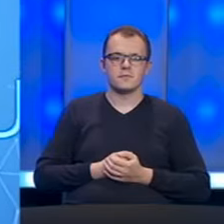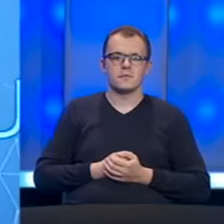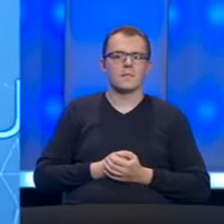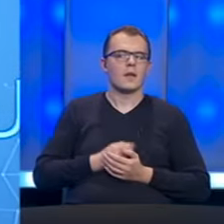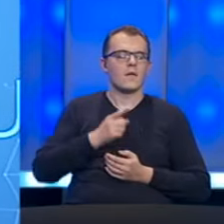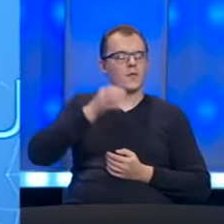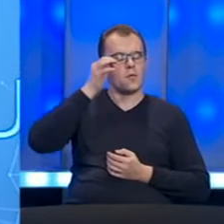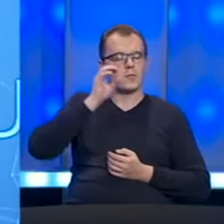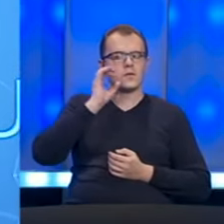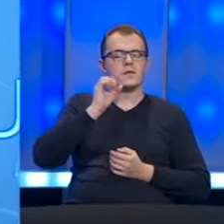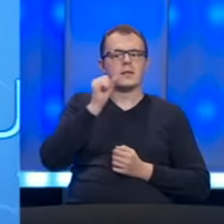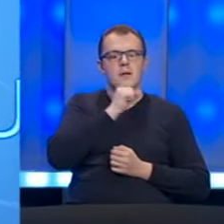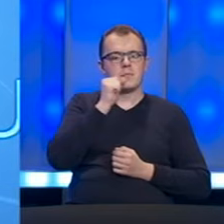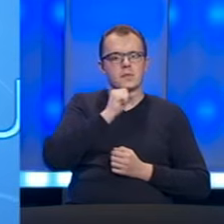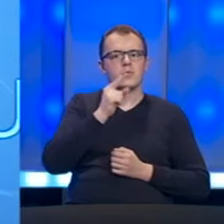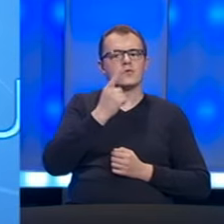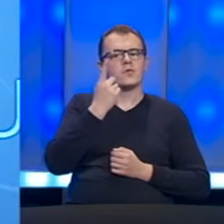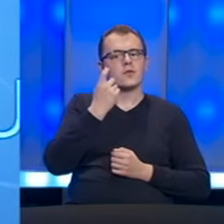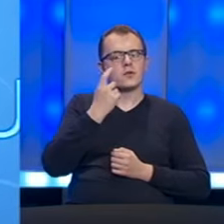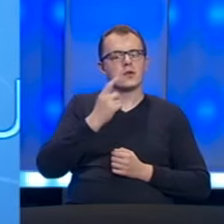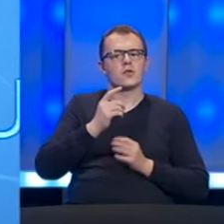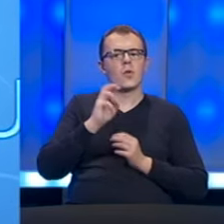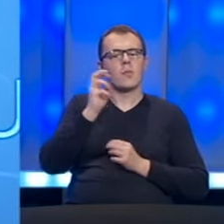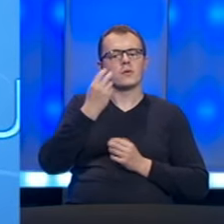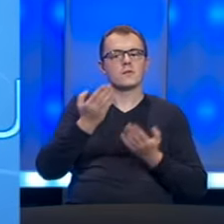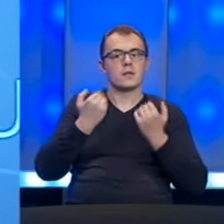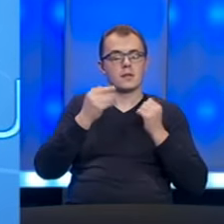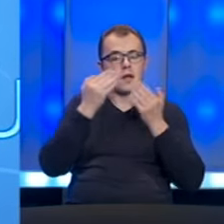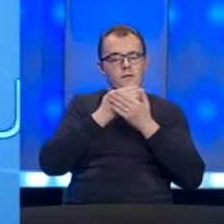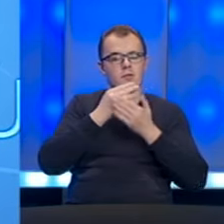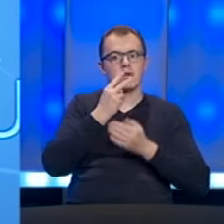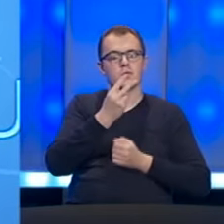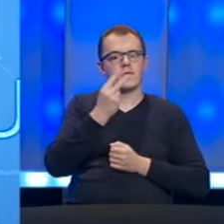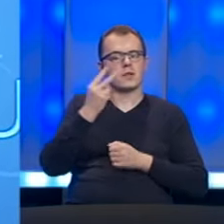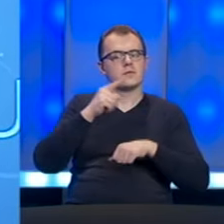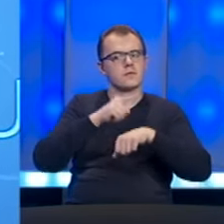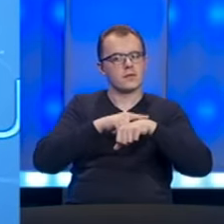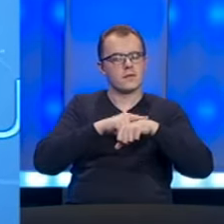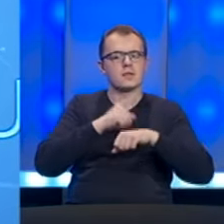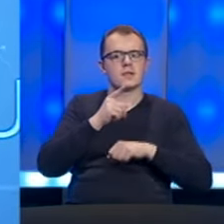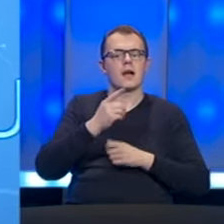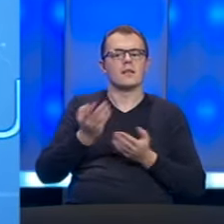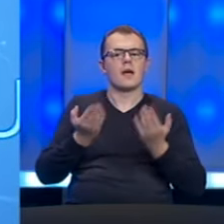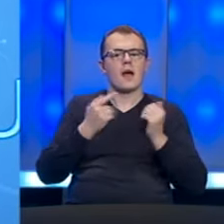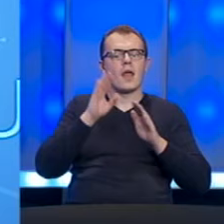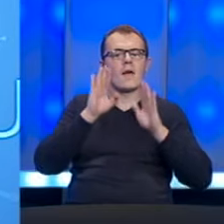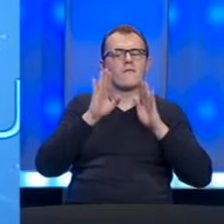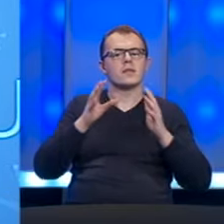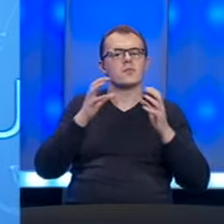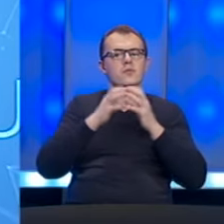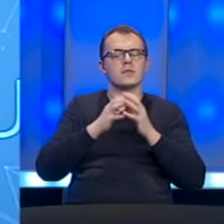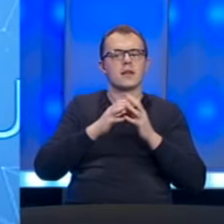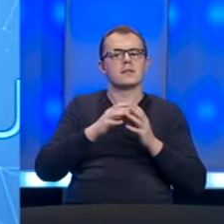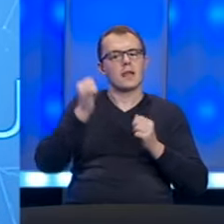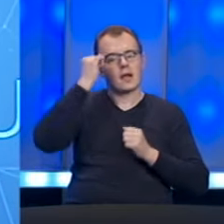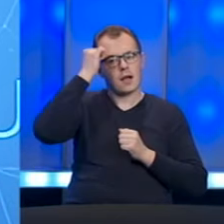Evo, poštovani gledalci, pjesmom ćemo vas još jednom pozvati da večeras u 22 sata na Facebook stranici